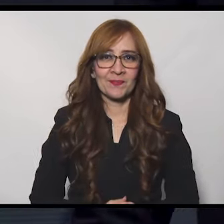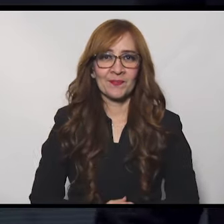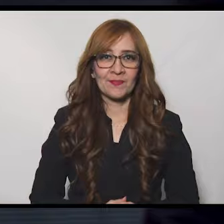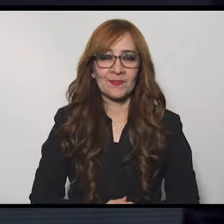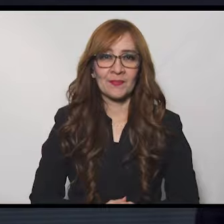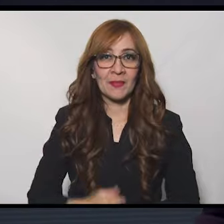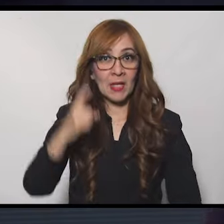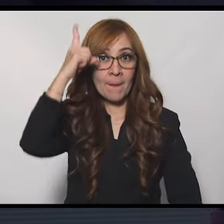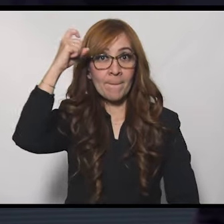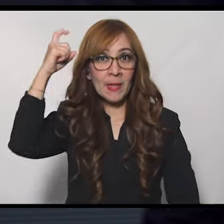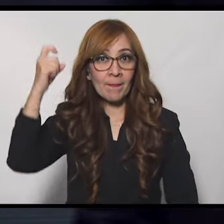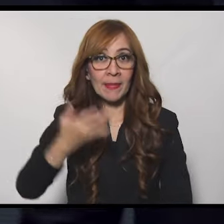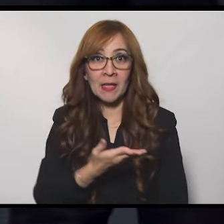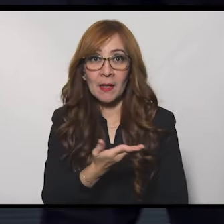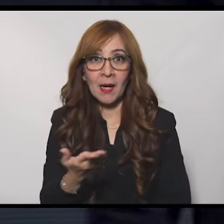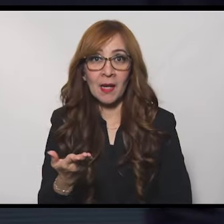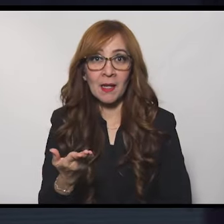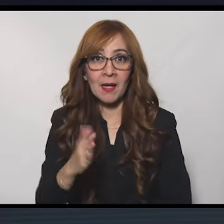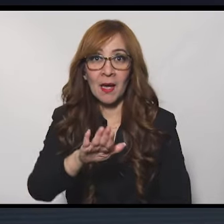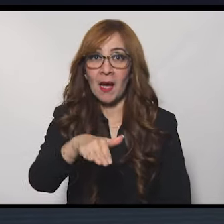What is your dream?